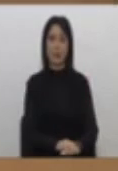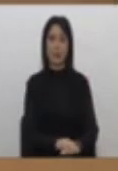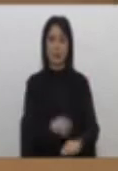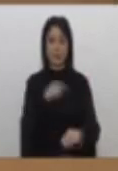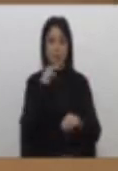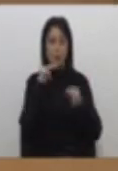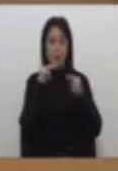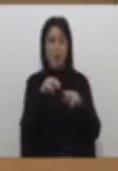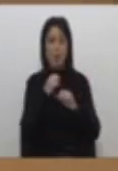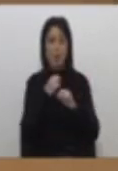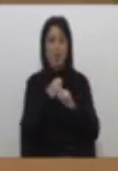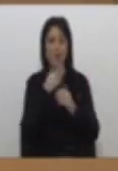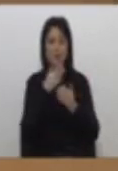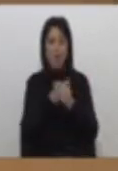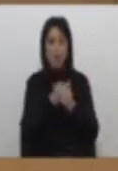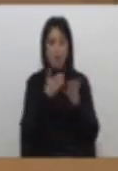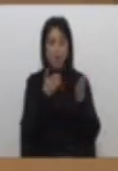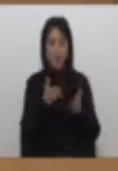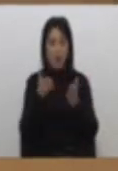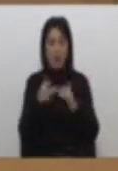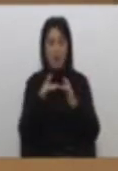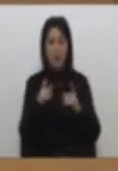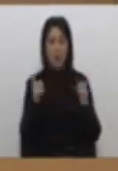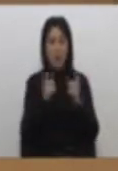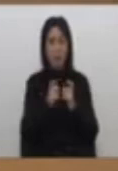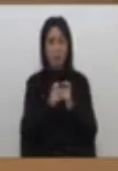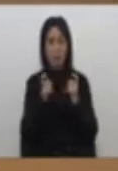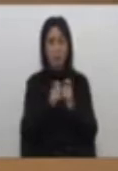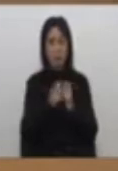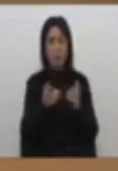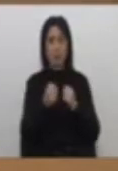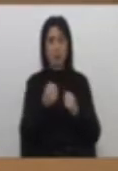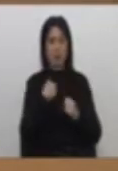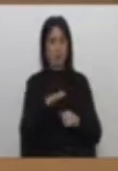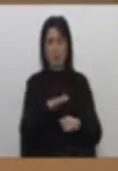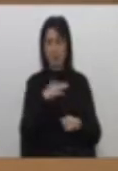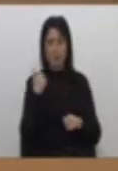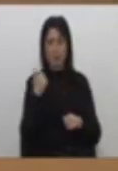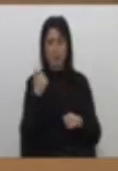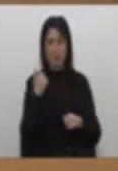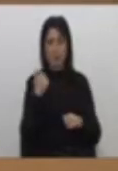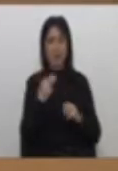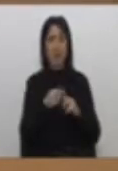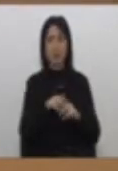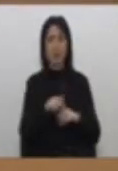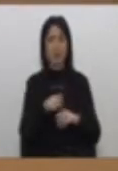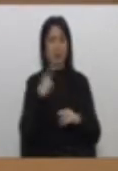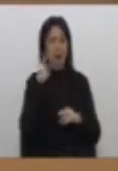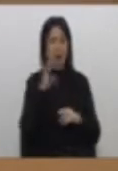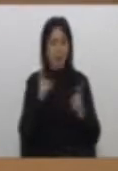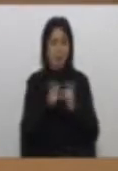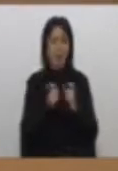დავკონცენტრირდებით მხოლოდ საკუთარ თავზე, ისე რომ მოკლედ ამ ჩხუბში მონაწილეობის მიღება ჩვენ არ გვინდა, იმიტომ რომ არ გვესმის ამ